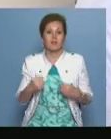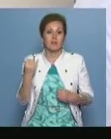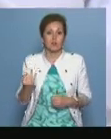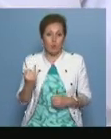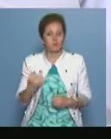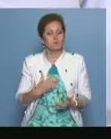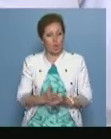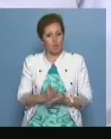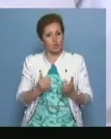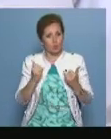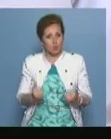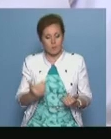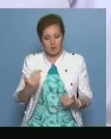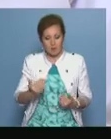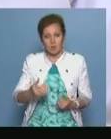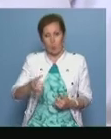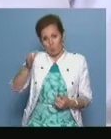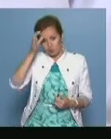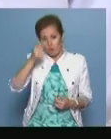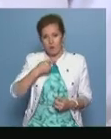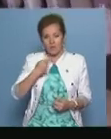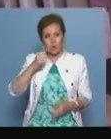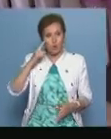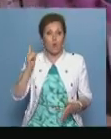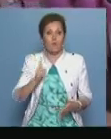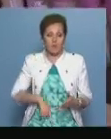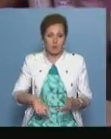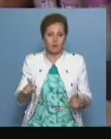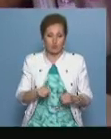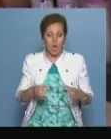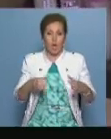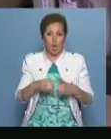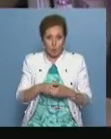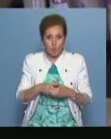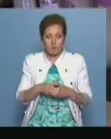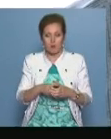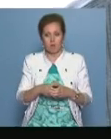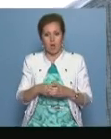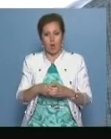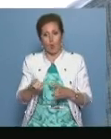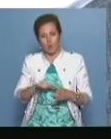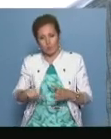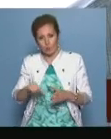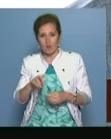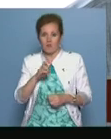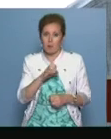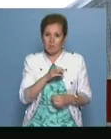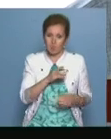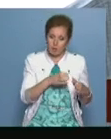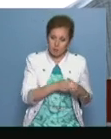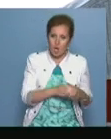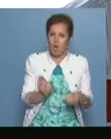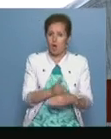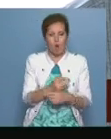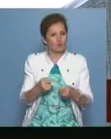Заслужили. Сегодня ученые с уверенностью говорят о том, что гаплогруппы бессермян и удмуртов отличаются. Можно предположить, пока на уровне гипотезы,